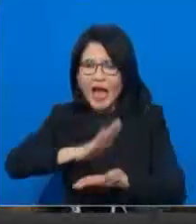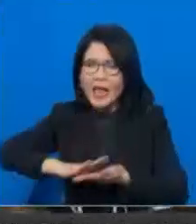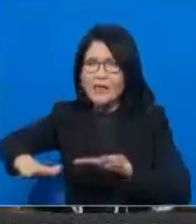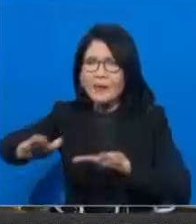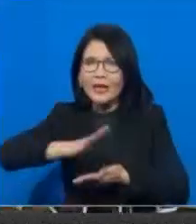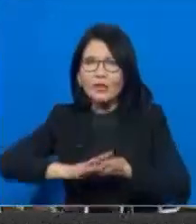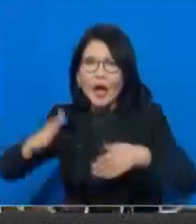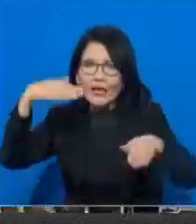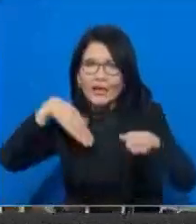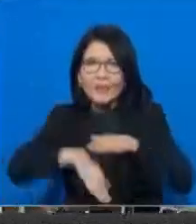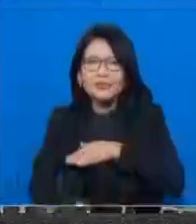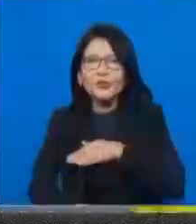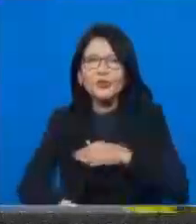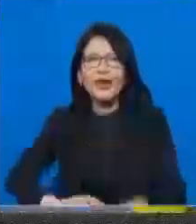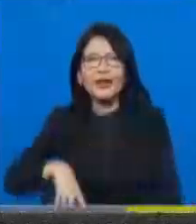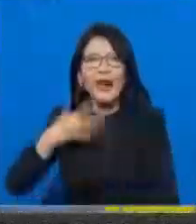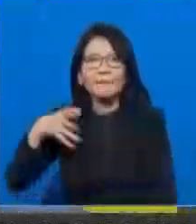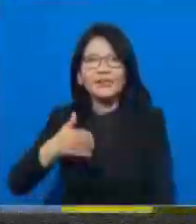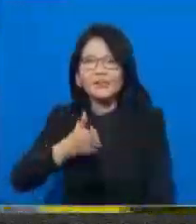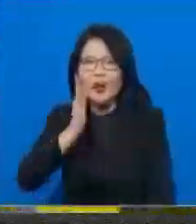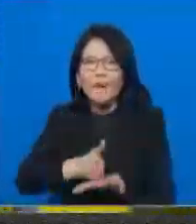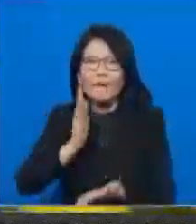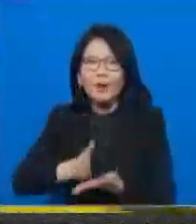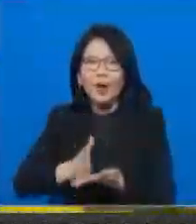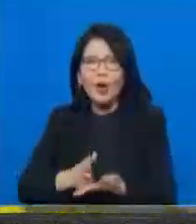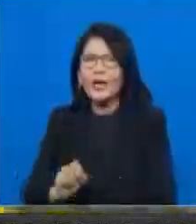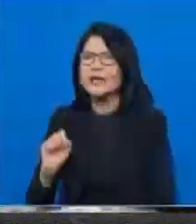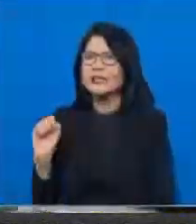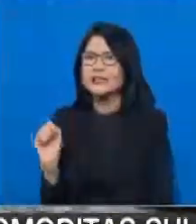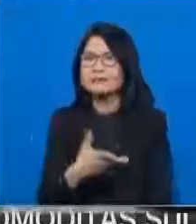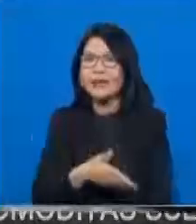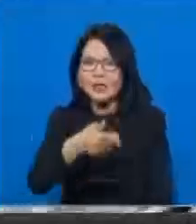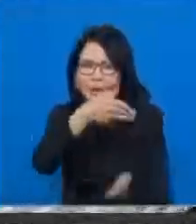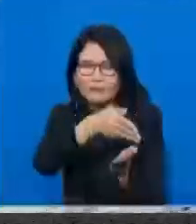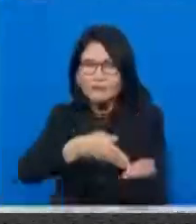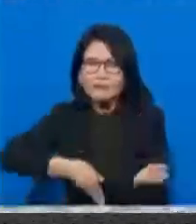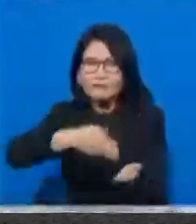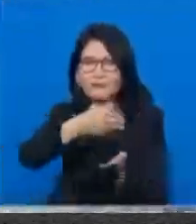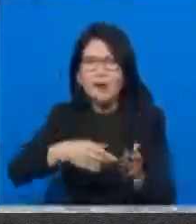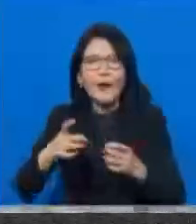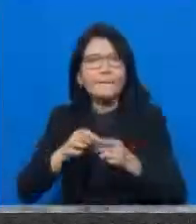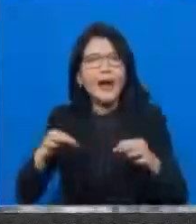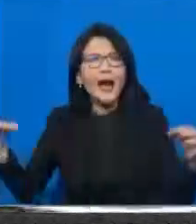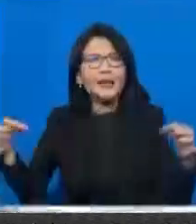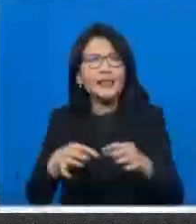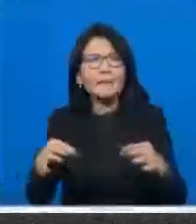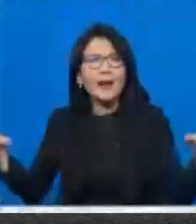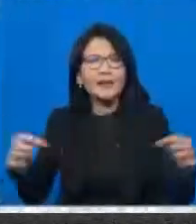tadi dimasukkan dalam mesin pemotong. Dalam sekejap, lembaran adonan terpotong menjadi mie yang panjang tanpa